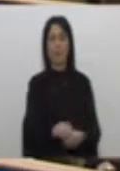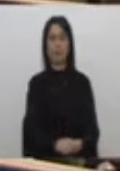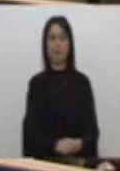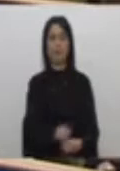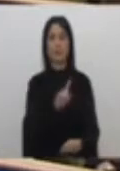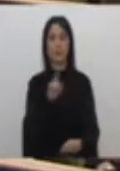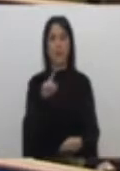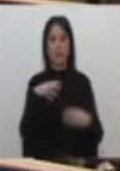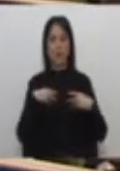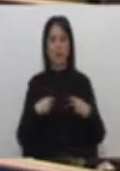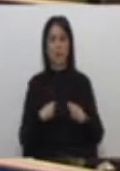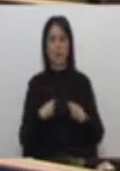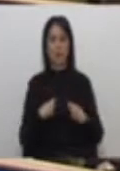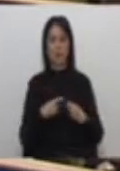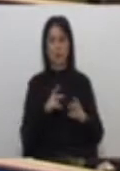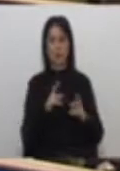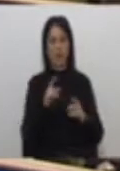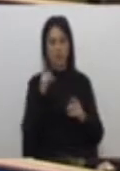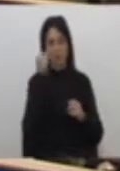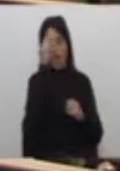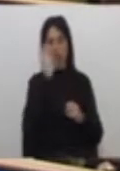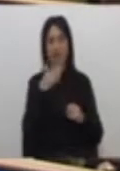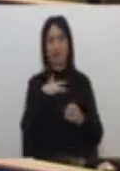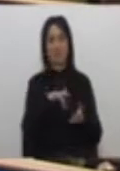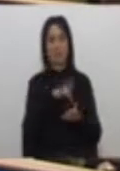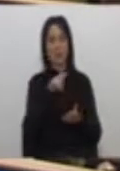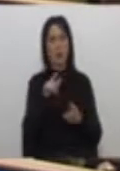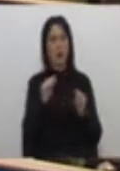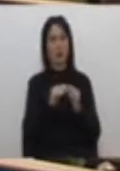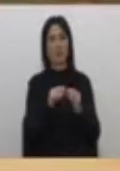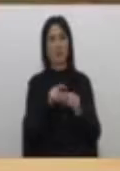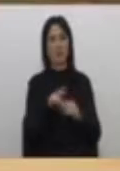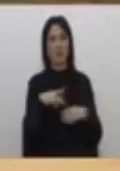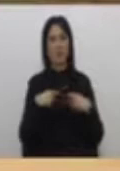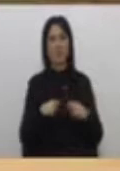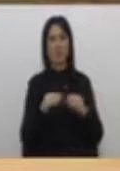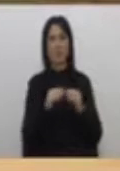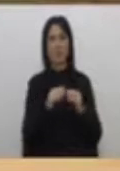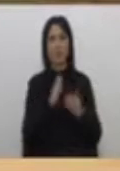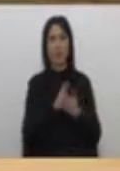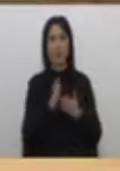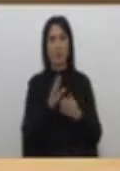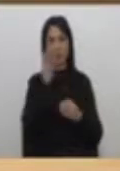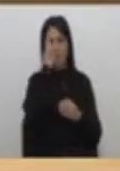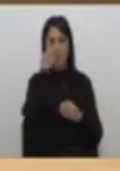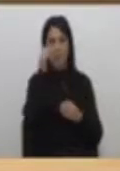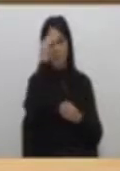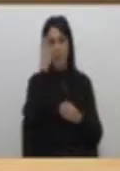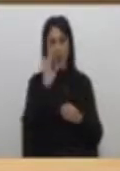მაგრამ სამწუხაროდ კვლავ არავის ახსოვს ჩვენი მოქალაქეები. Სამწუხაროდ კვლავ არავის ახსოვს სახელმწიფო და